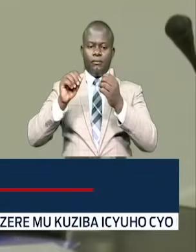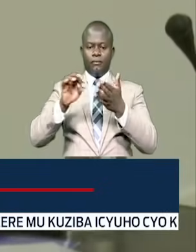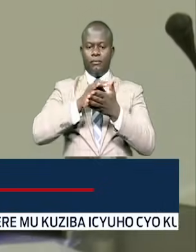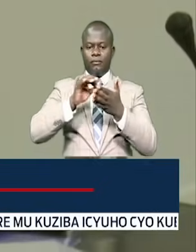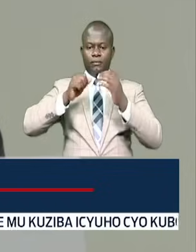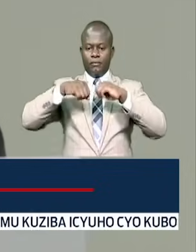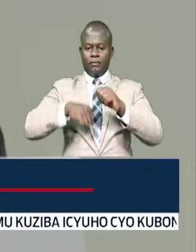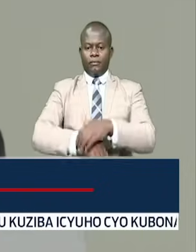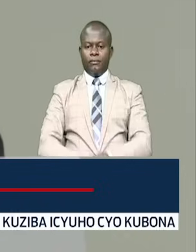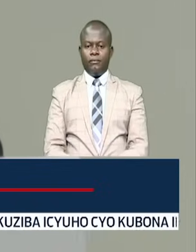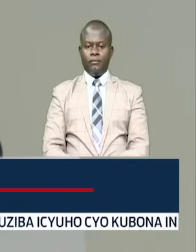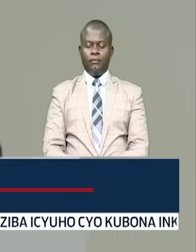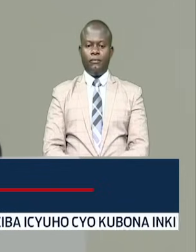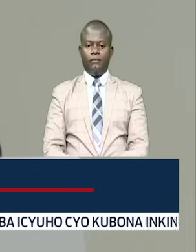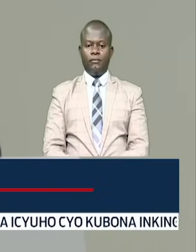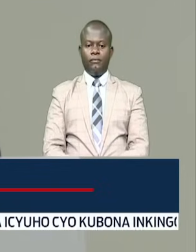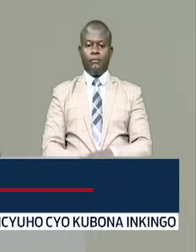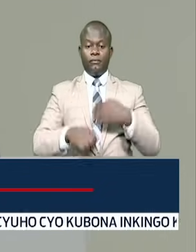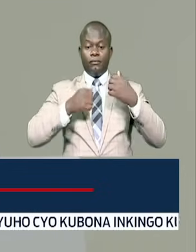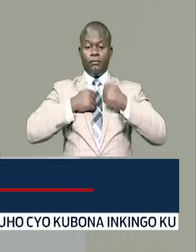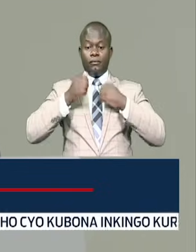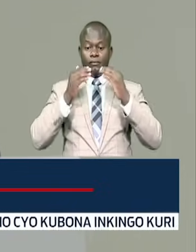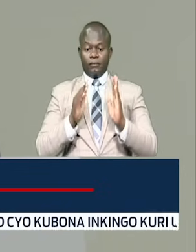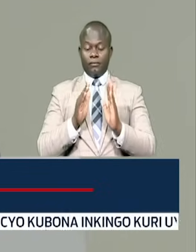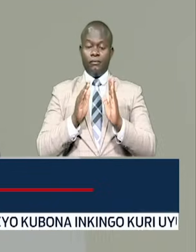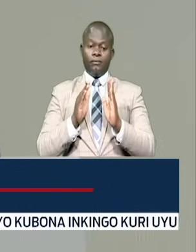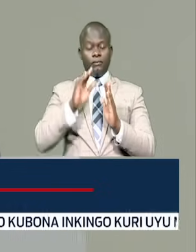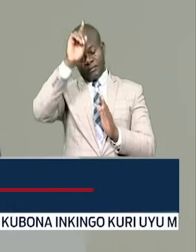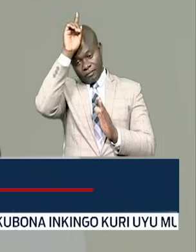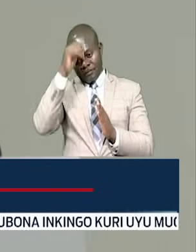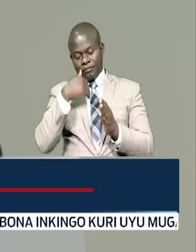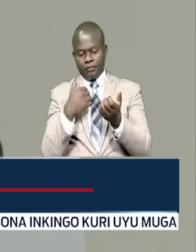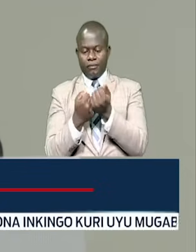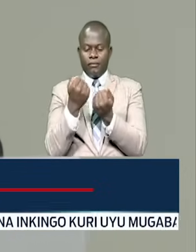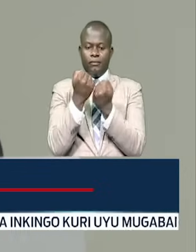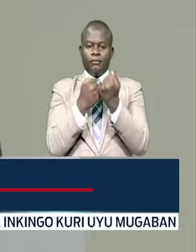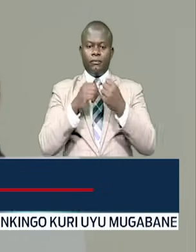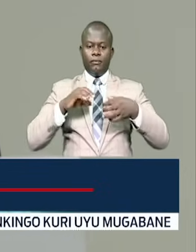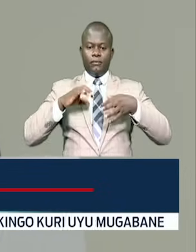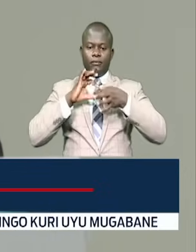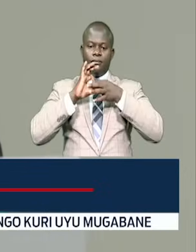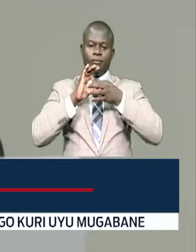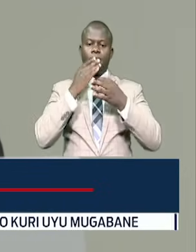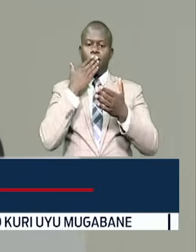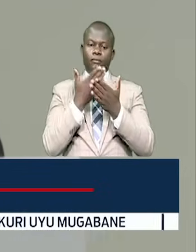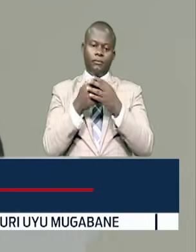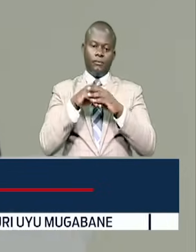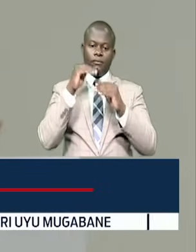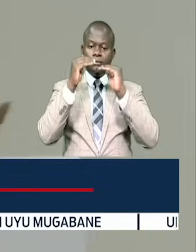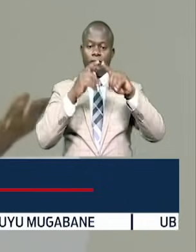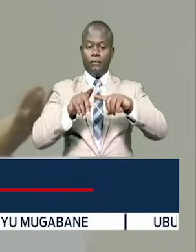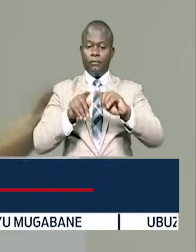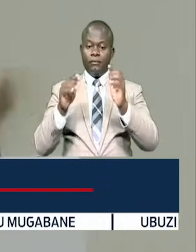bagiranye. U Rwanda n'Ubudage dufitanye ubutwererane, dufitanye umubano mwiza mu nzego navuze zitandukanye,